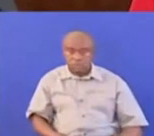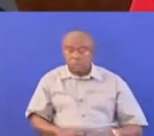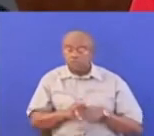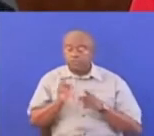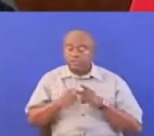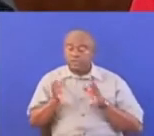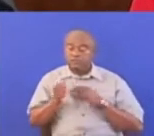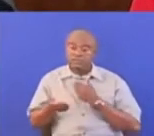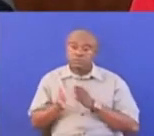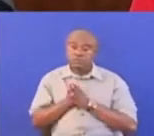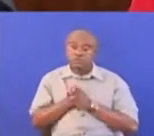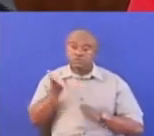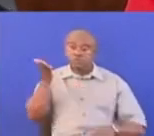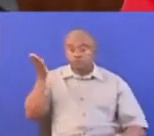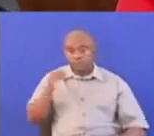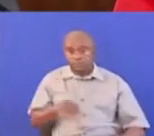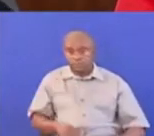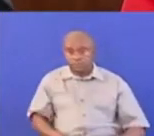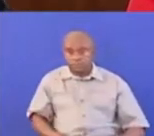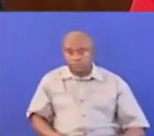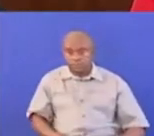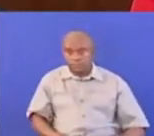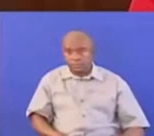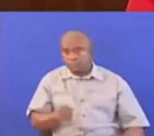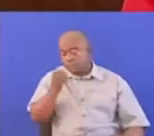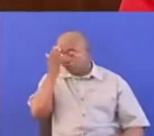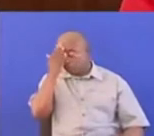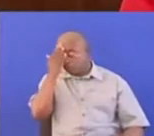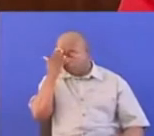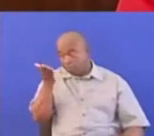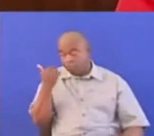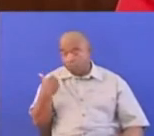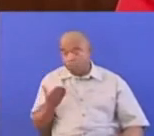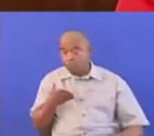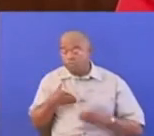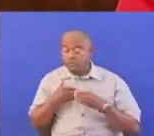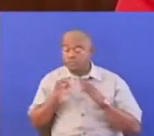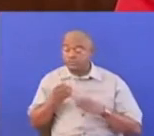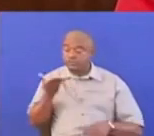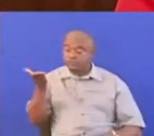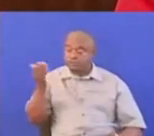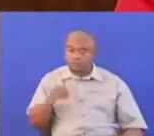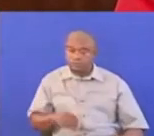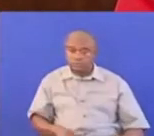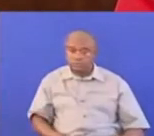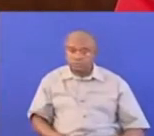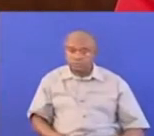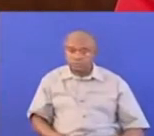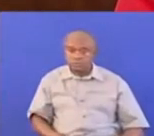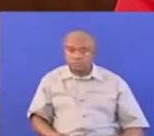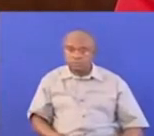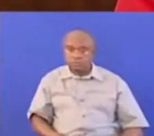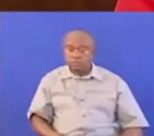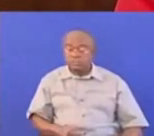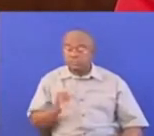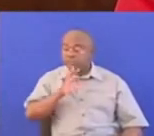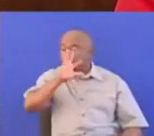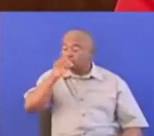hii kushukuru wewe Mheshimiwa Spika kwa jinsi ambavyo unaliongoza bunge letu tukufu. Mheshimiwa Spika, siku